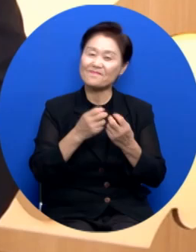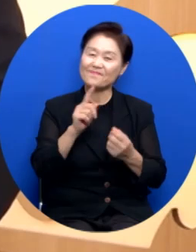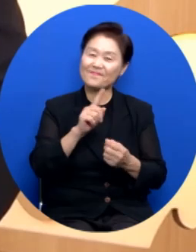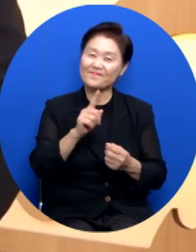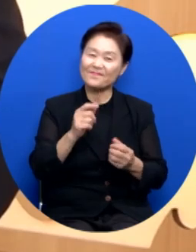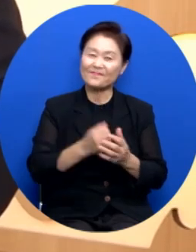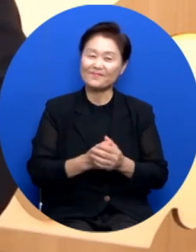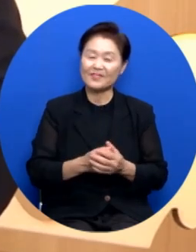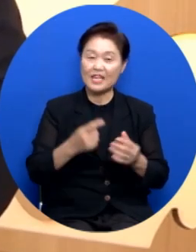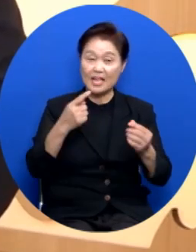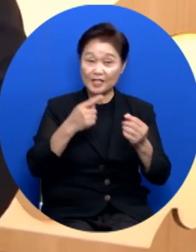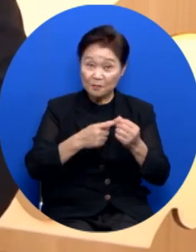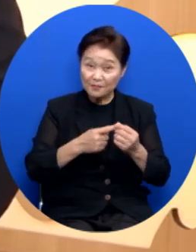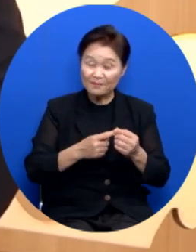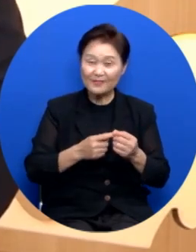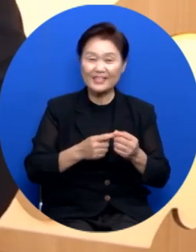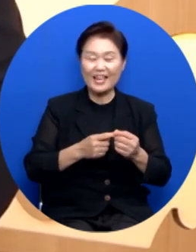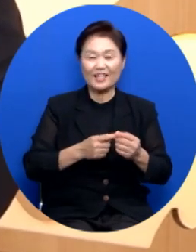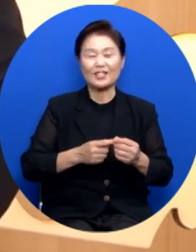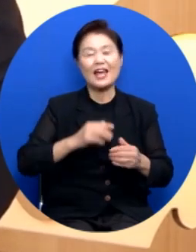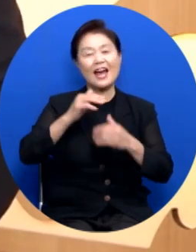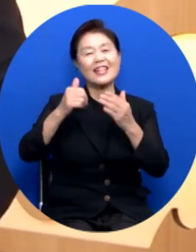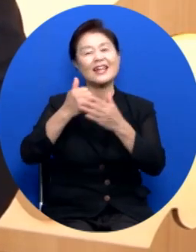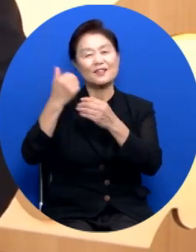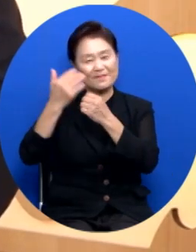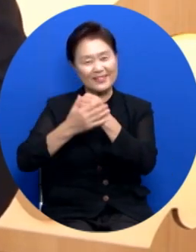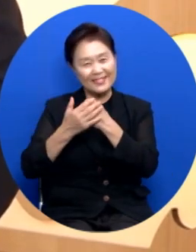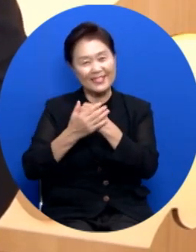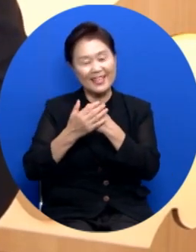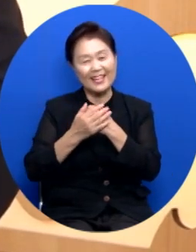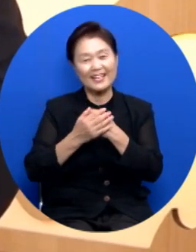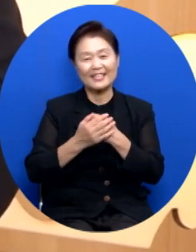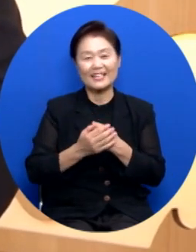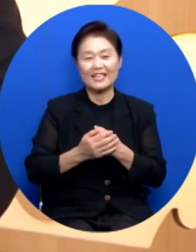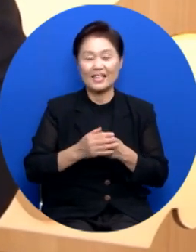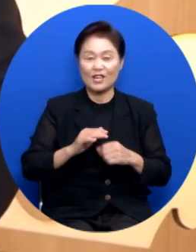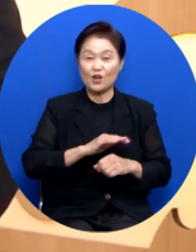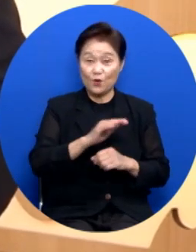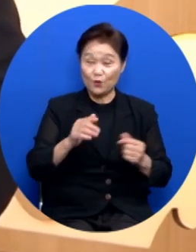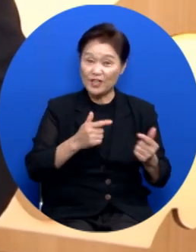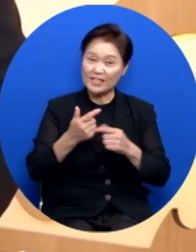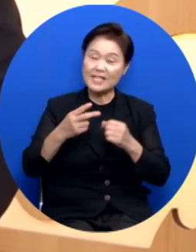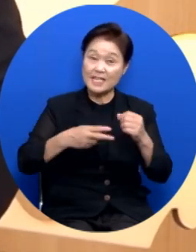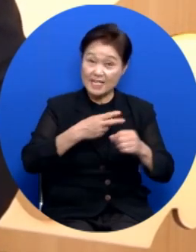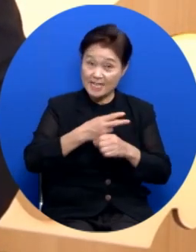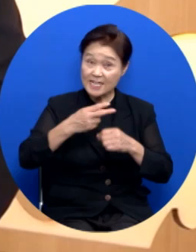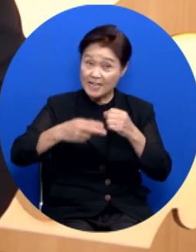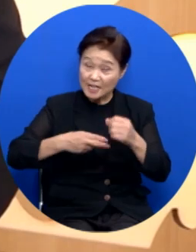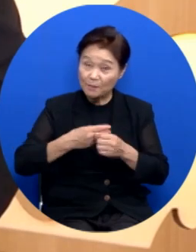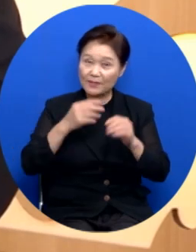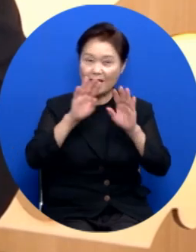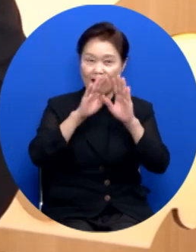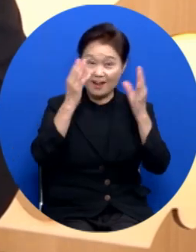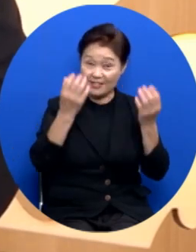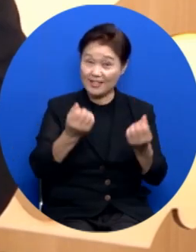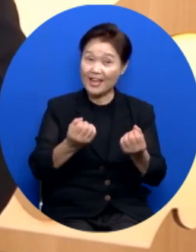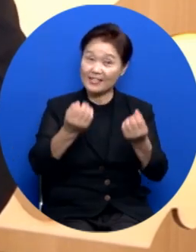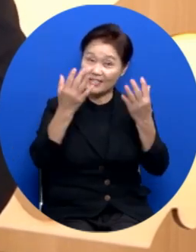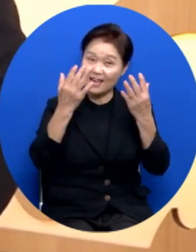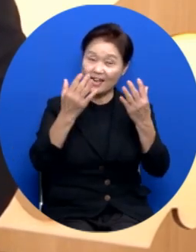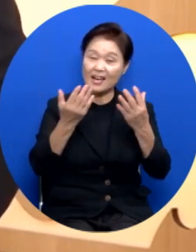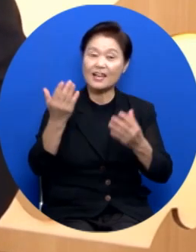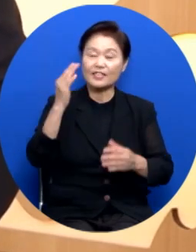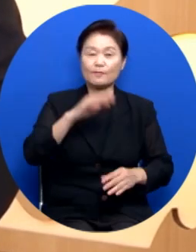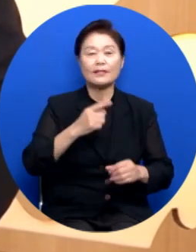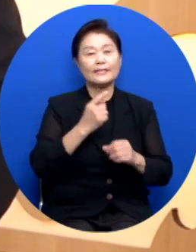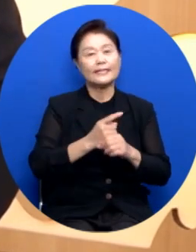일단 첫 번째 하나님의 은혜인 거 같고요 그리고 저희가 2년마다 있지만 또 어